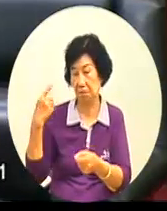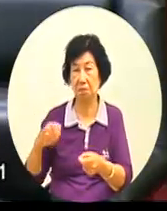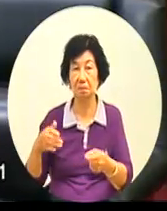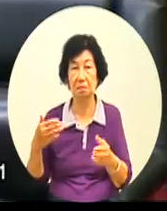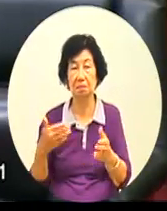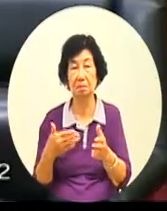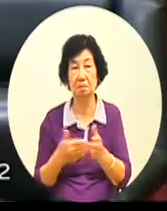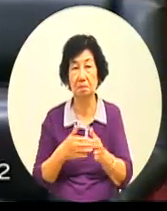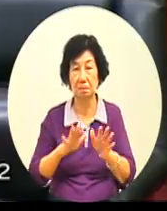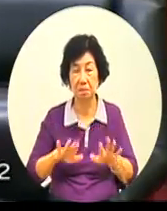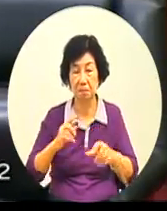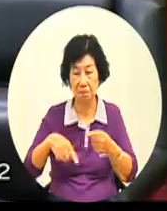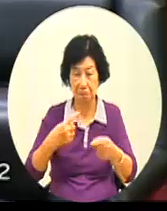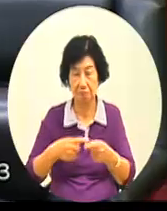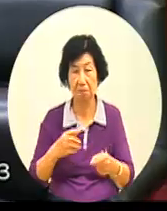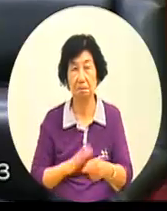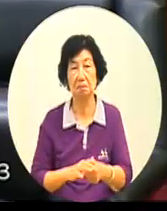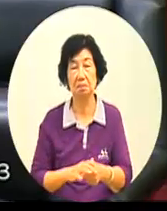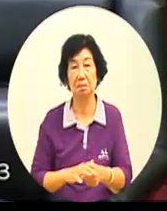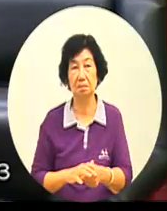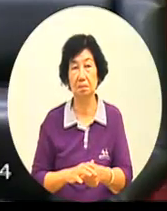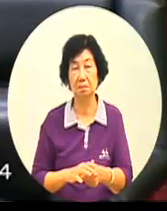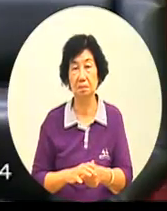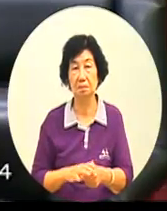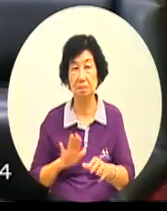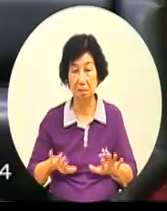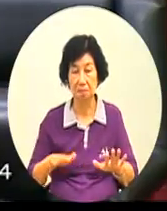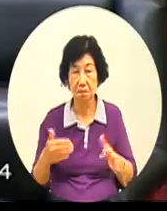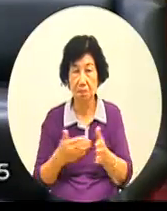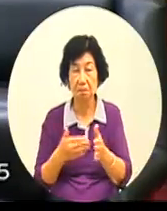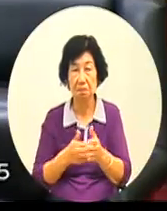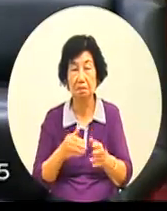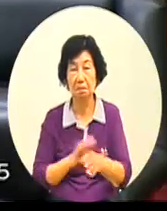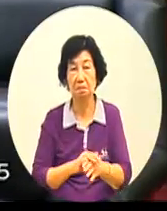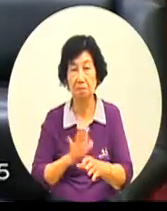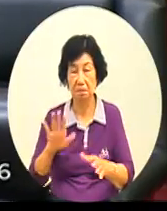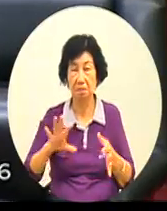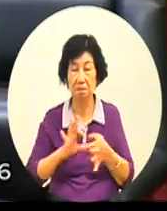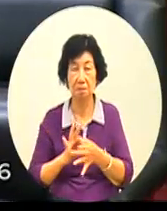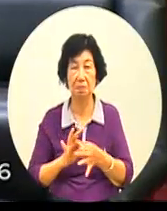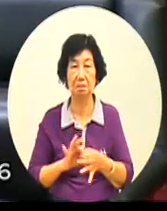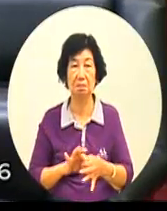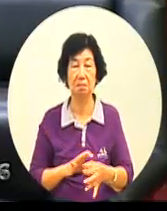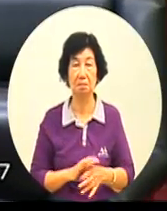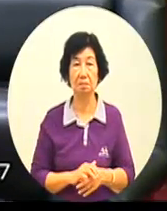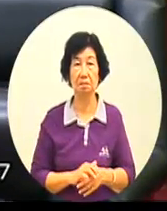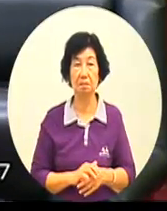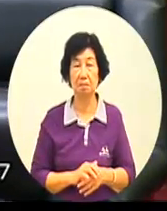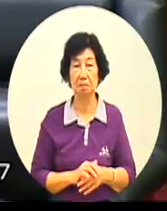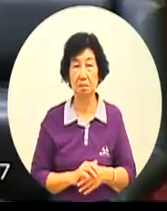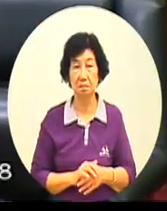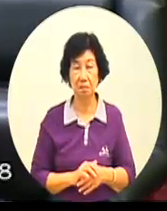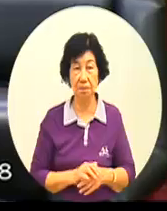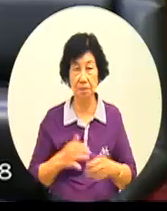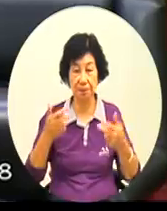年我一直从去年一直到现在呢，我最关心的就是希望我们各个部落的